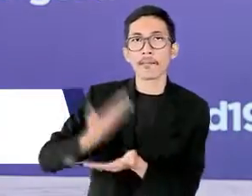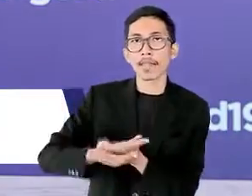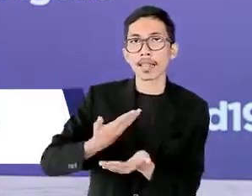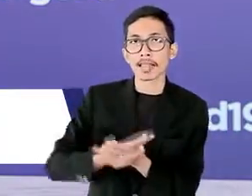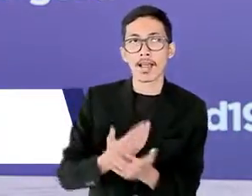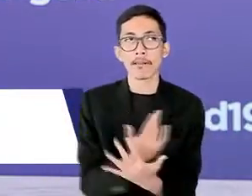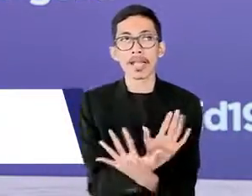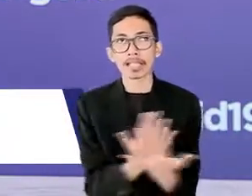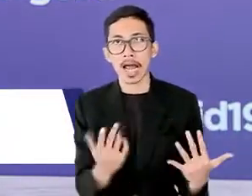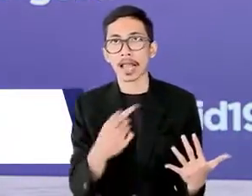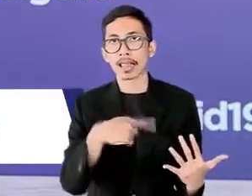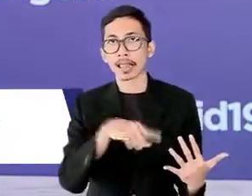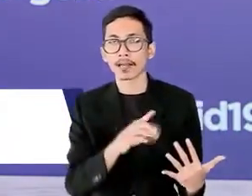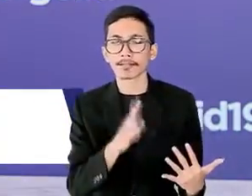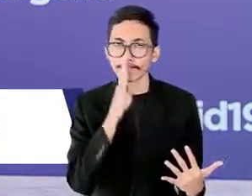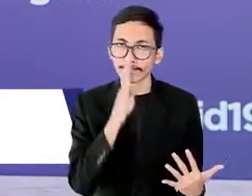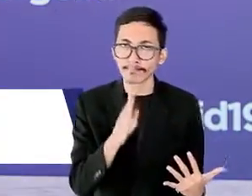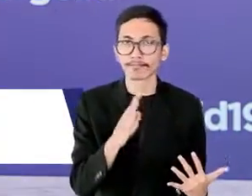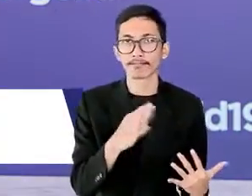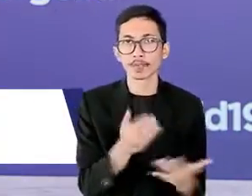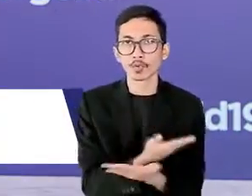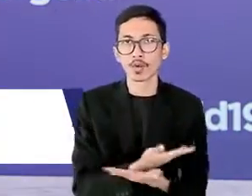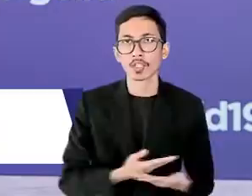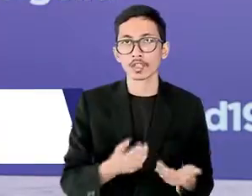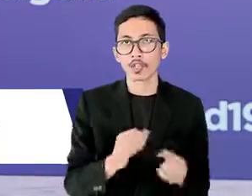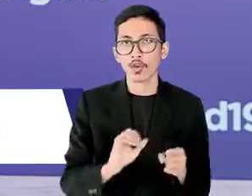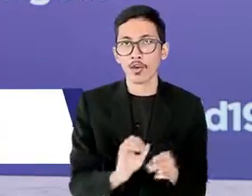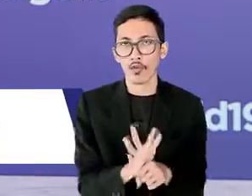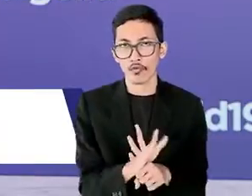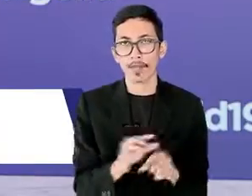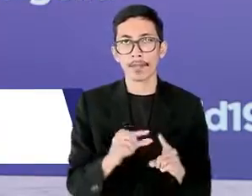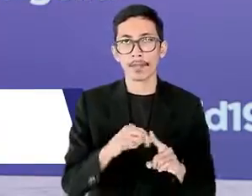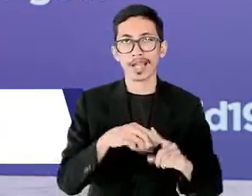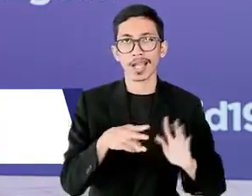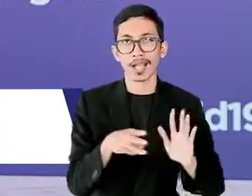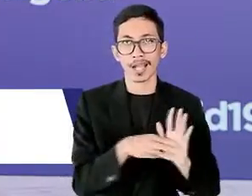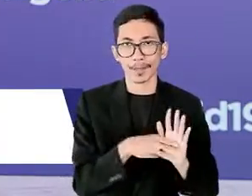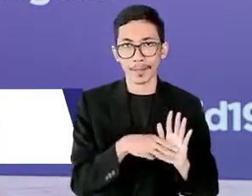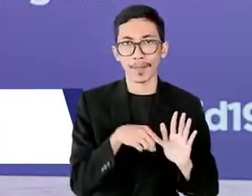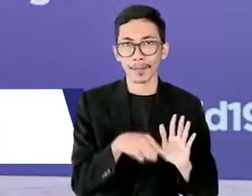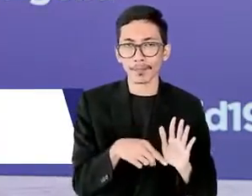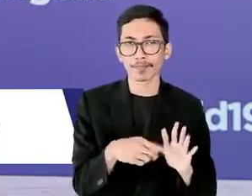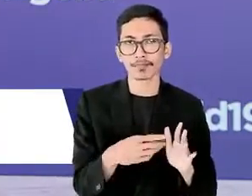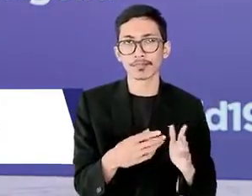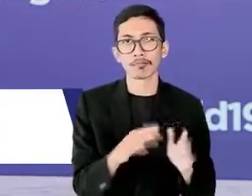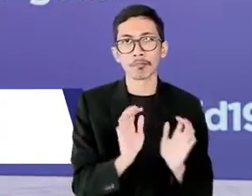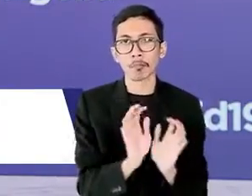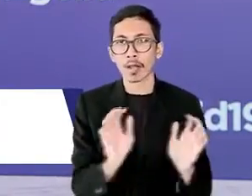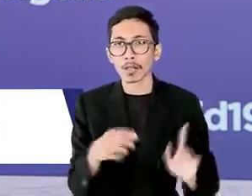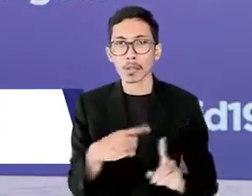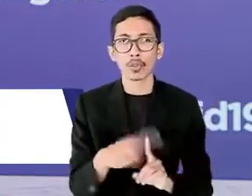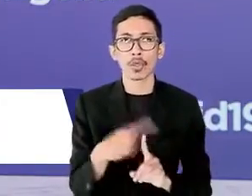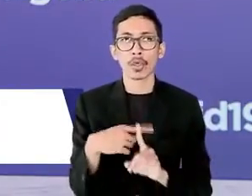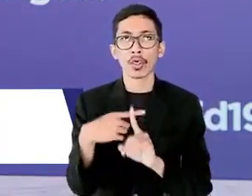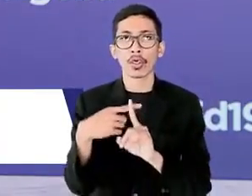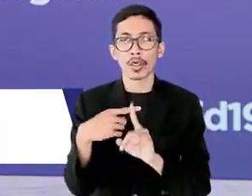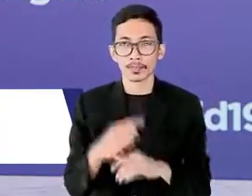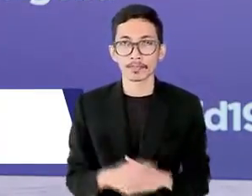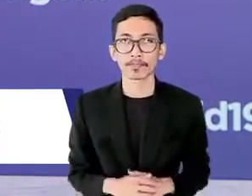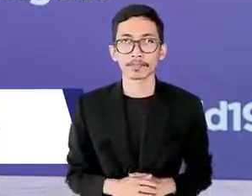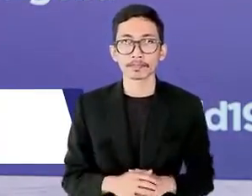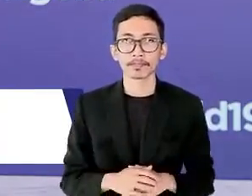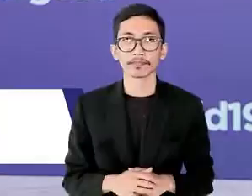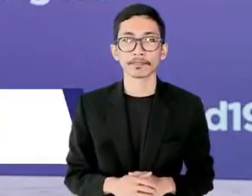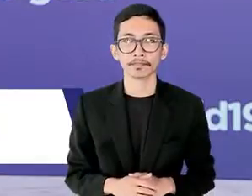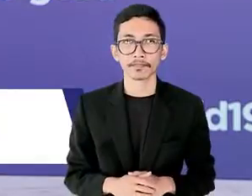agar tetap bijaksana dalam menyikapi perkembangan pandemic ov9 belas yang cukup positif ini penting untuk